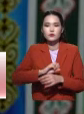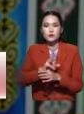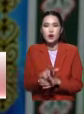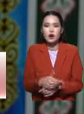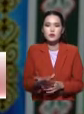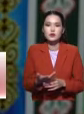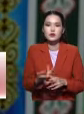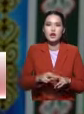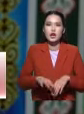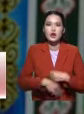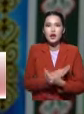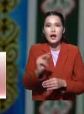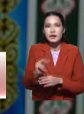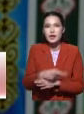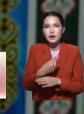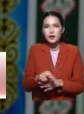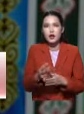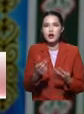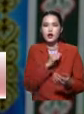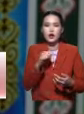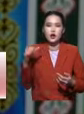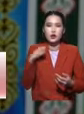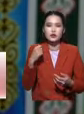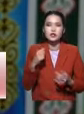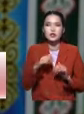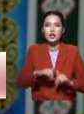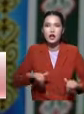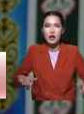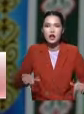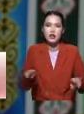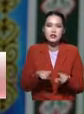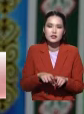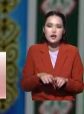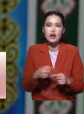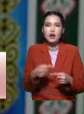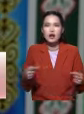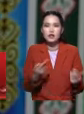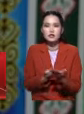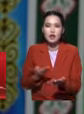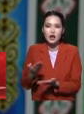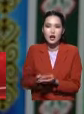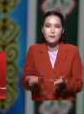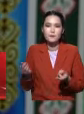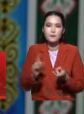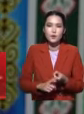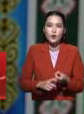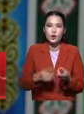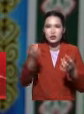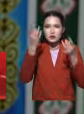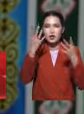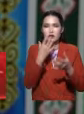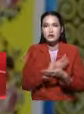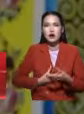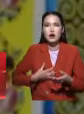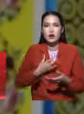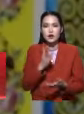бала тәрбиесіне, өзінің әріптестерінің бірге жасап жатқан соларды тәрбиелеуге. Ол сондай қабілетті мол адам деп